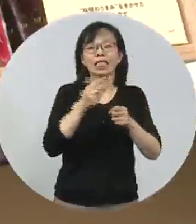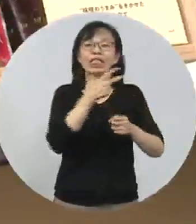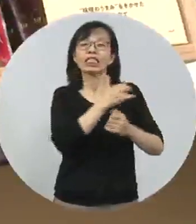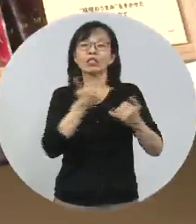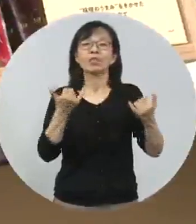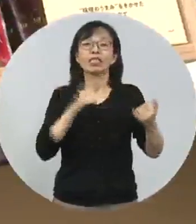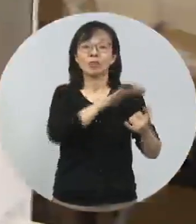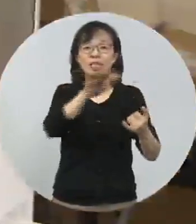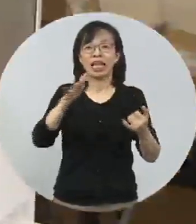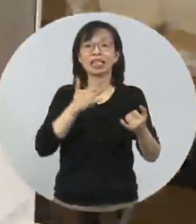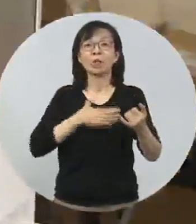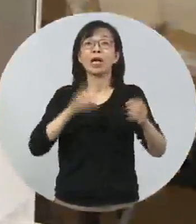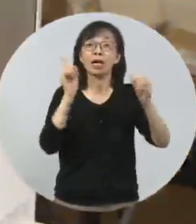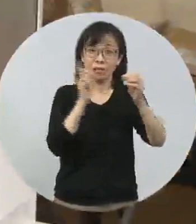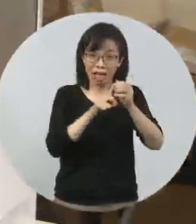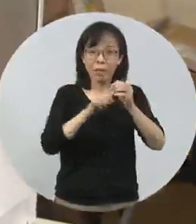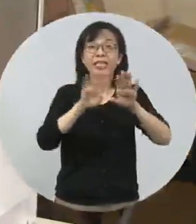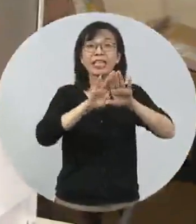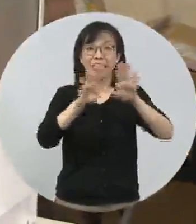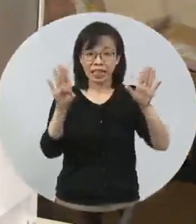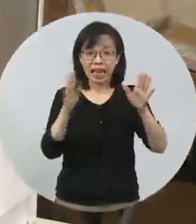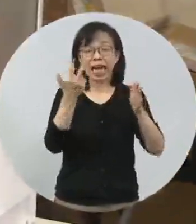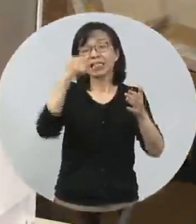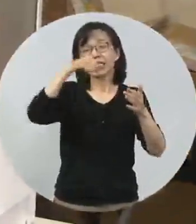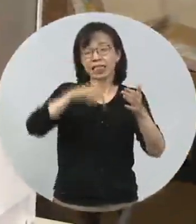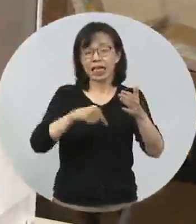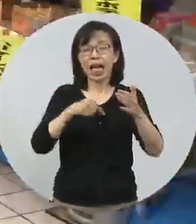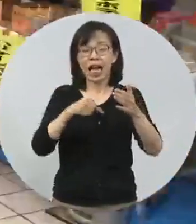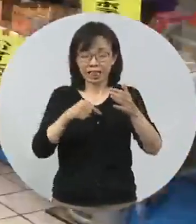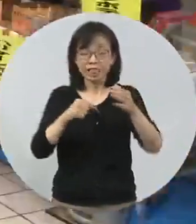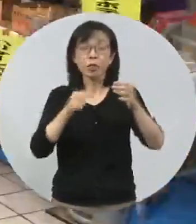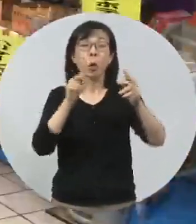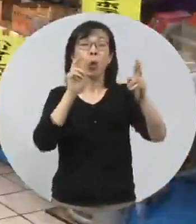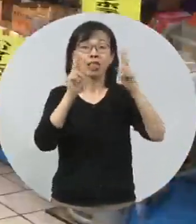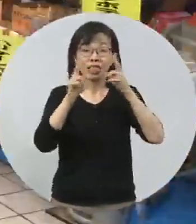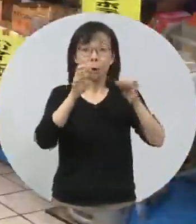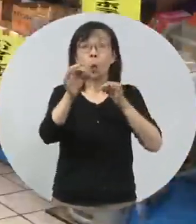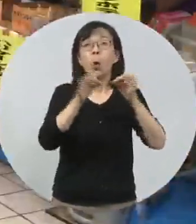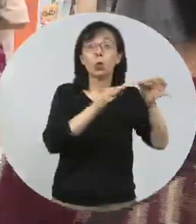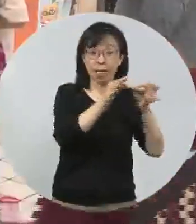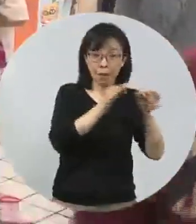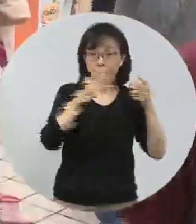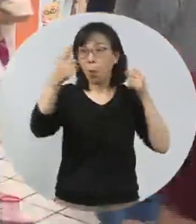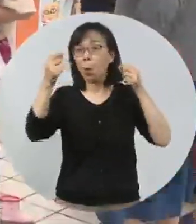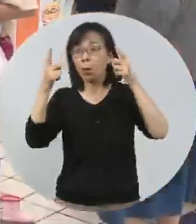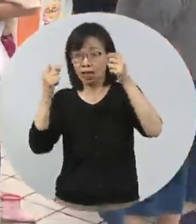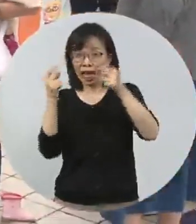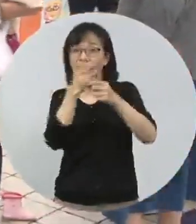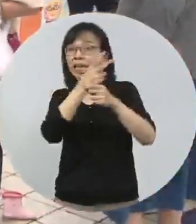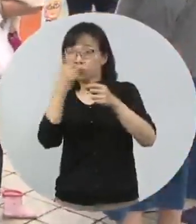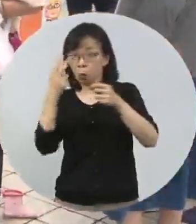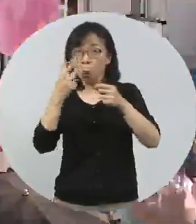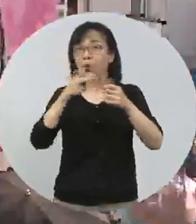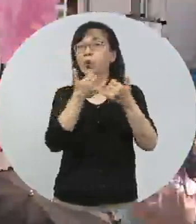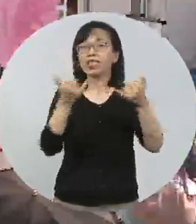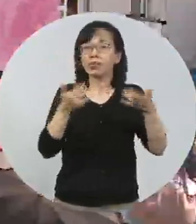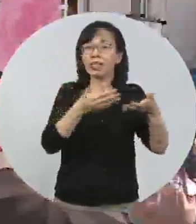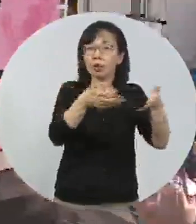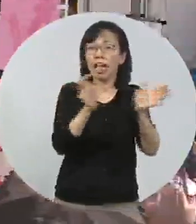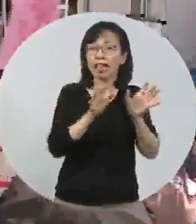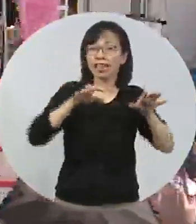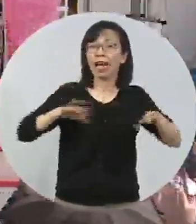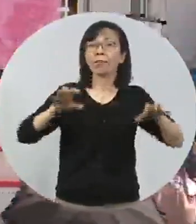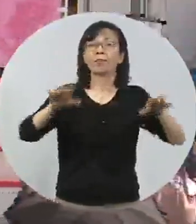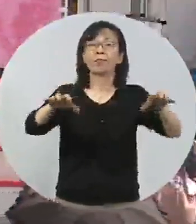ているもので、市内の企業や店舗、大学、高校、市民団体などが出展しています。